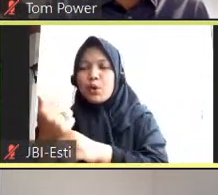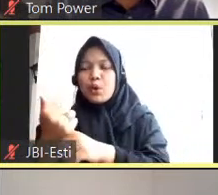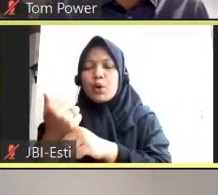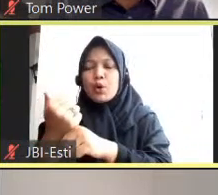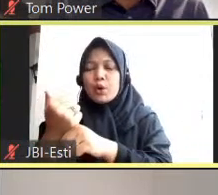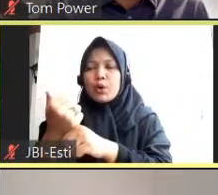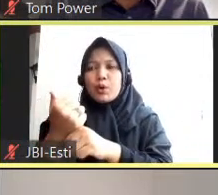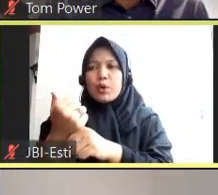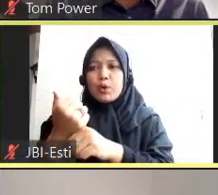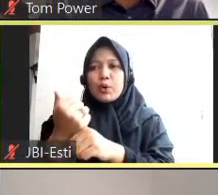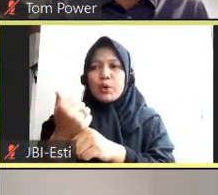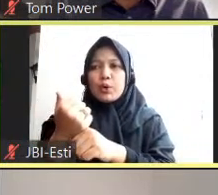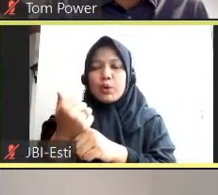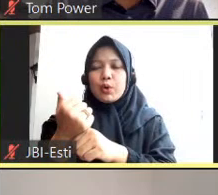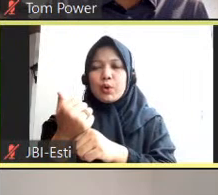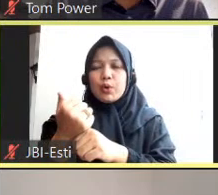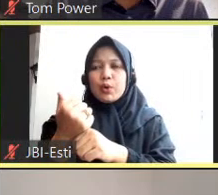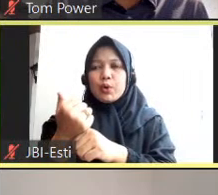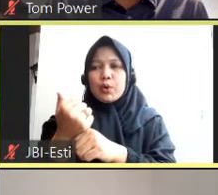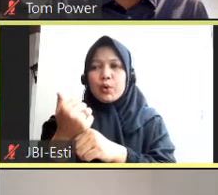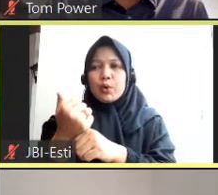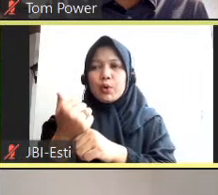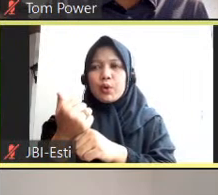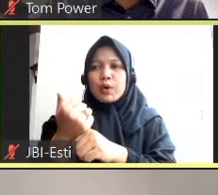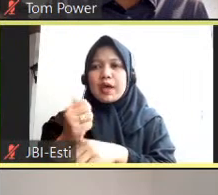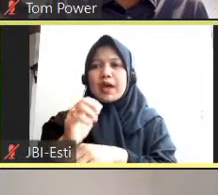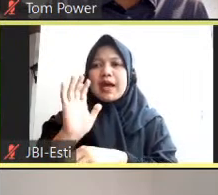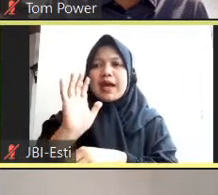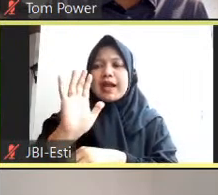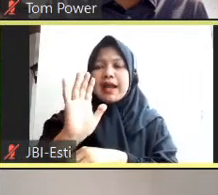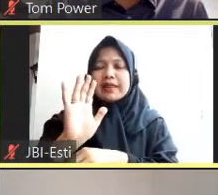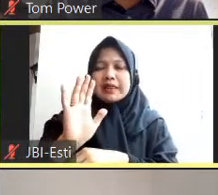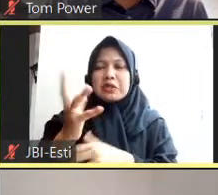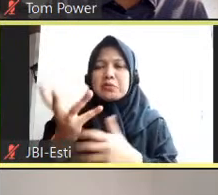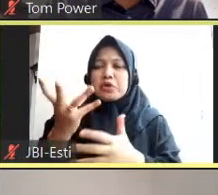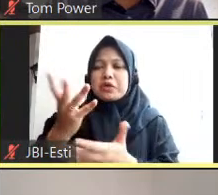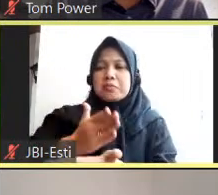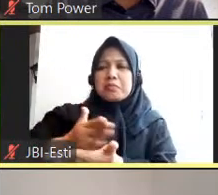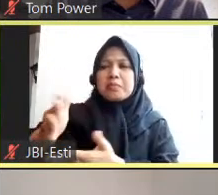dengan alasan mendukung salah satu pihak, dan kemudian